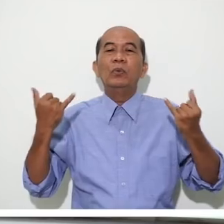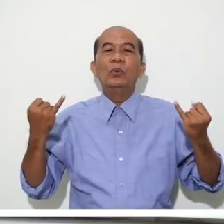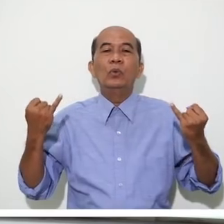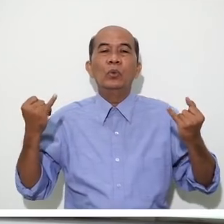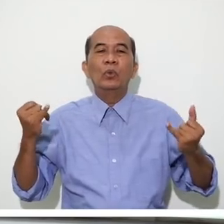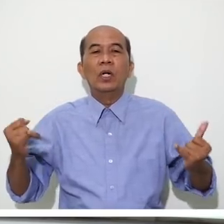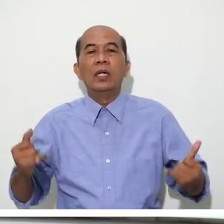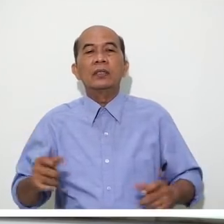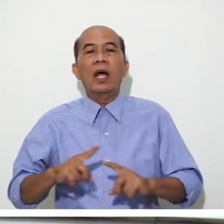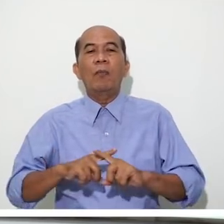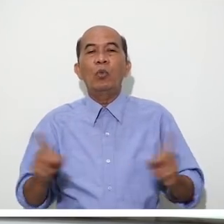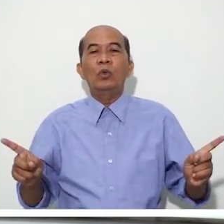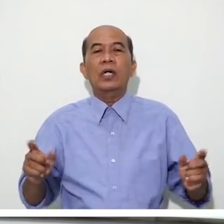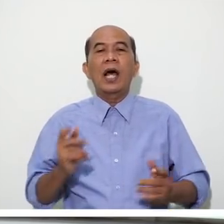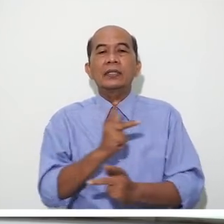terkebun.